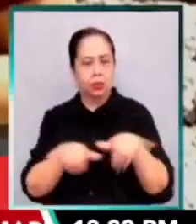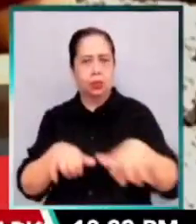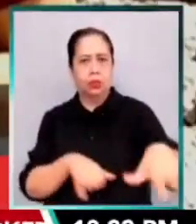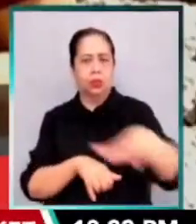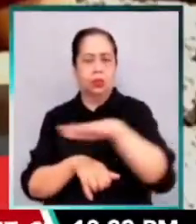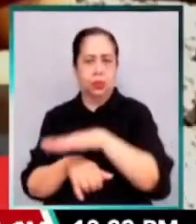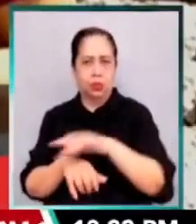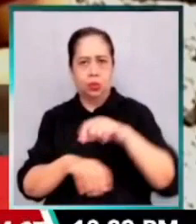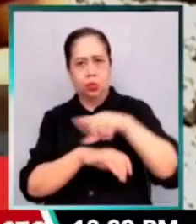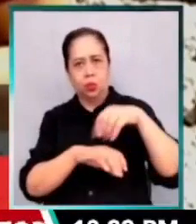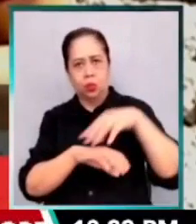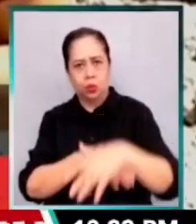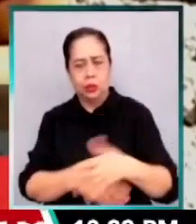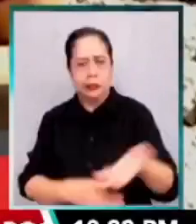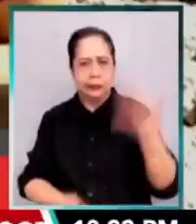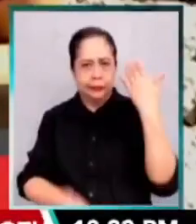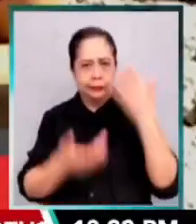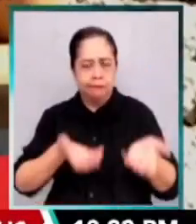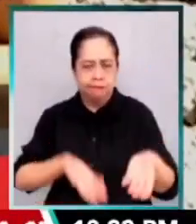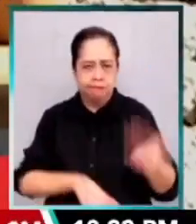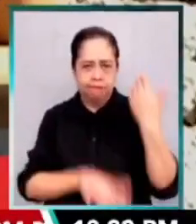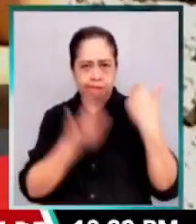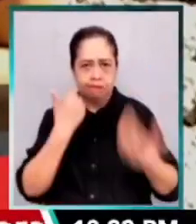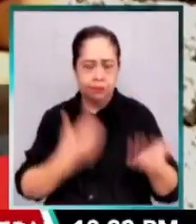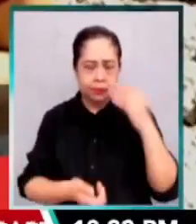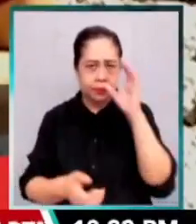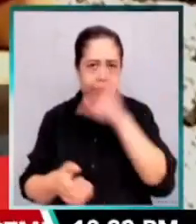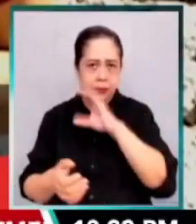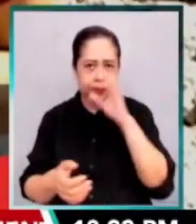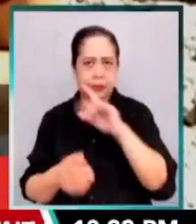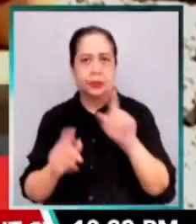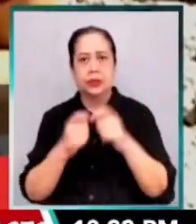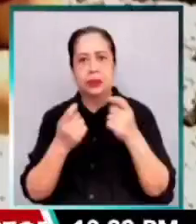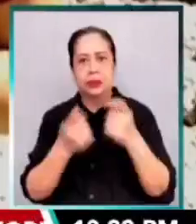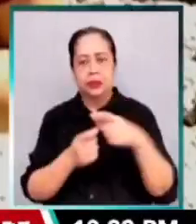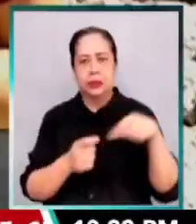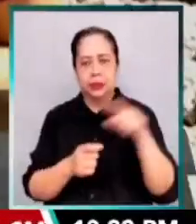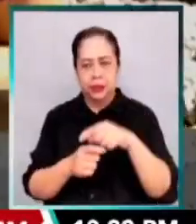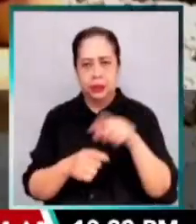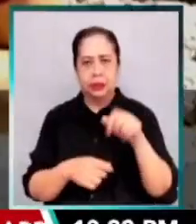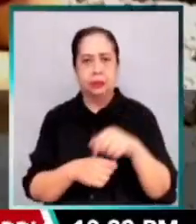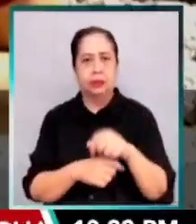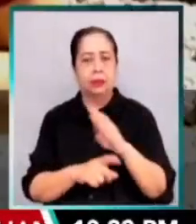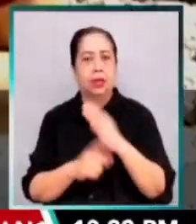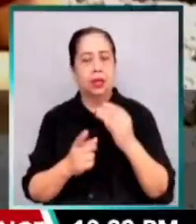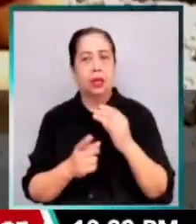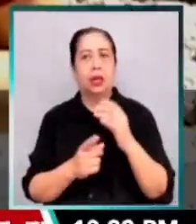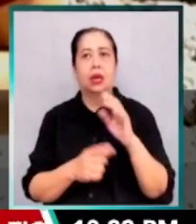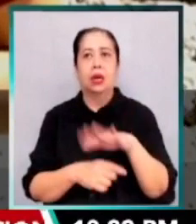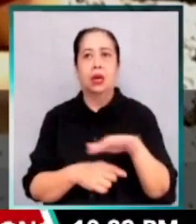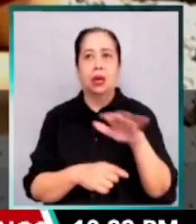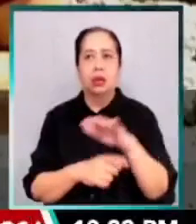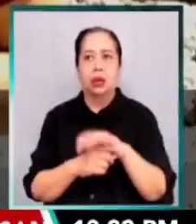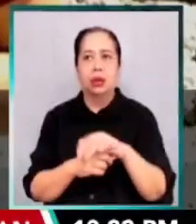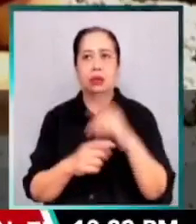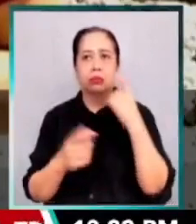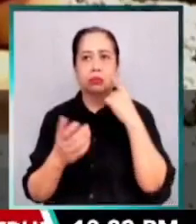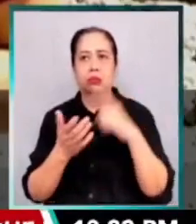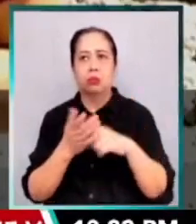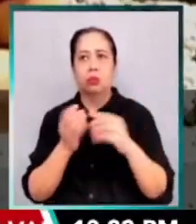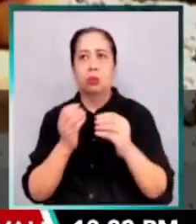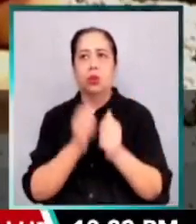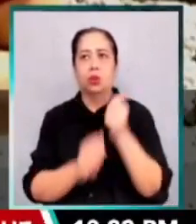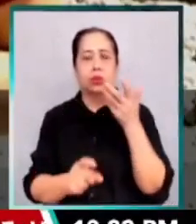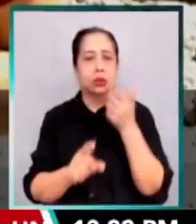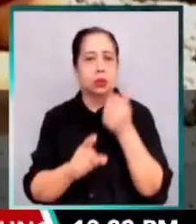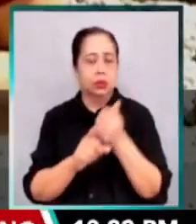ang paghuhukay ng search and retrieval team dito sa Sitio Tinabon, Barangay Kosyong, na kinukonsiderang pinaka-apektado sa